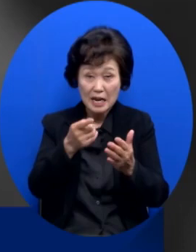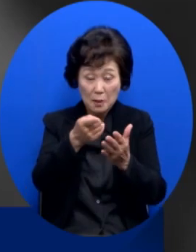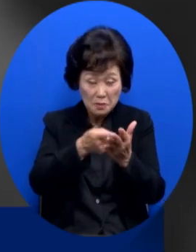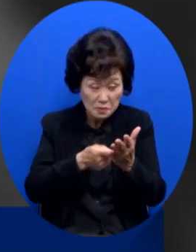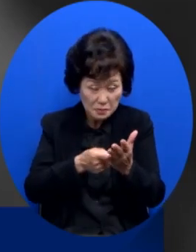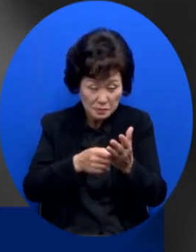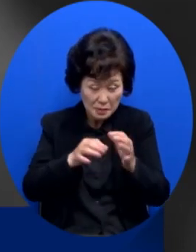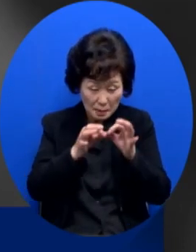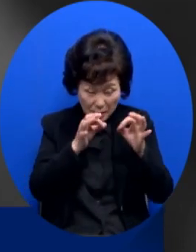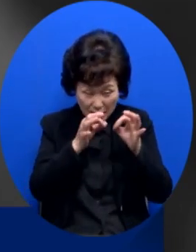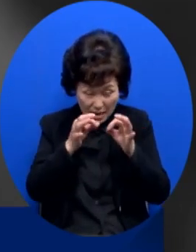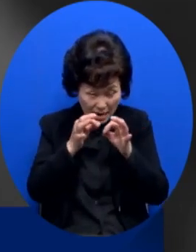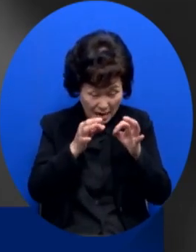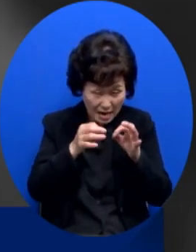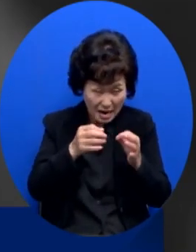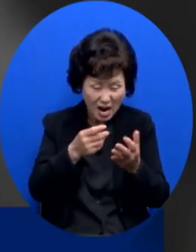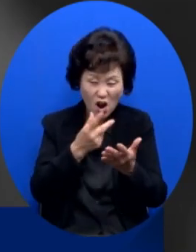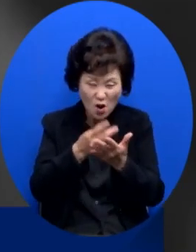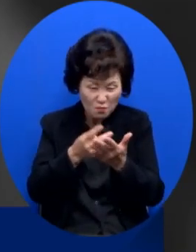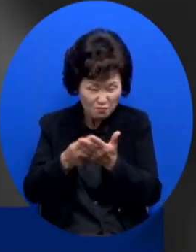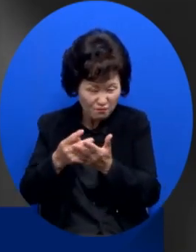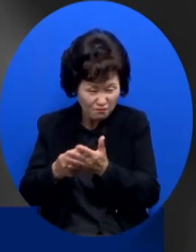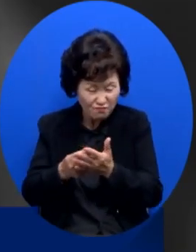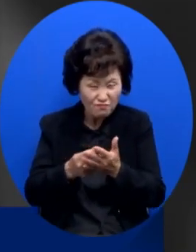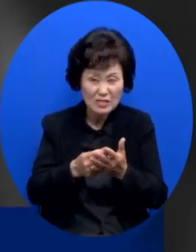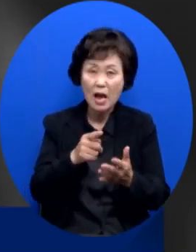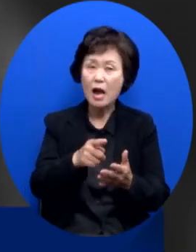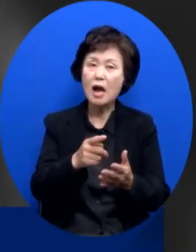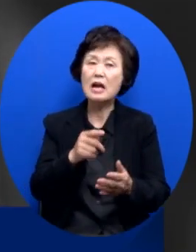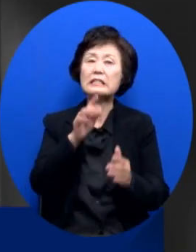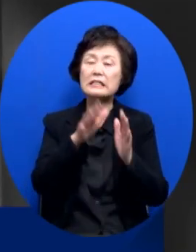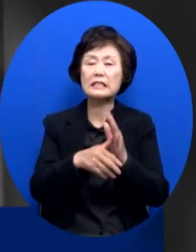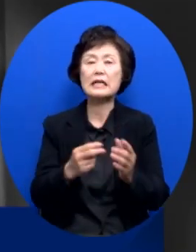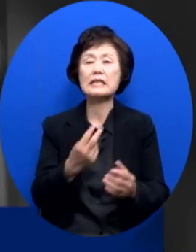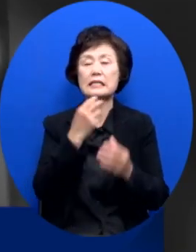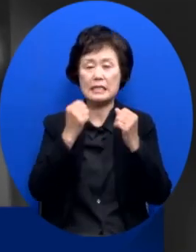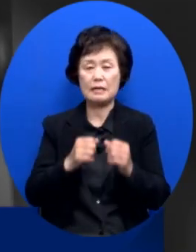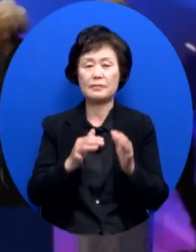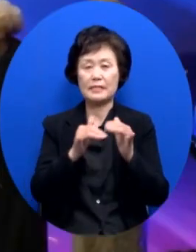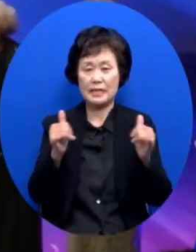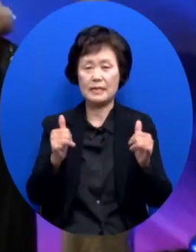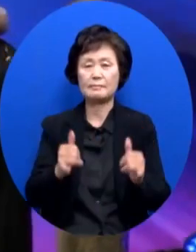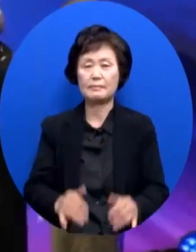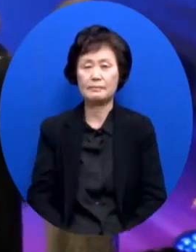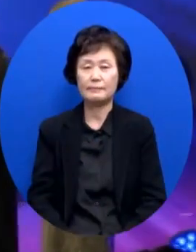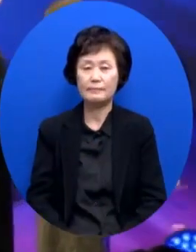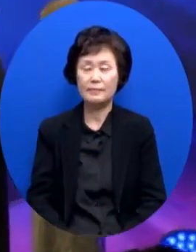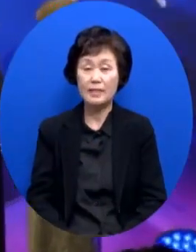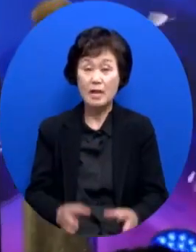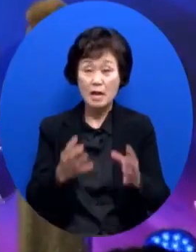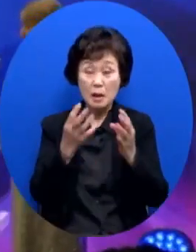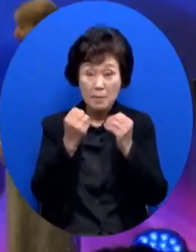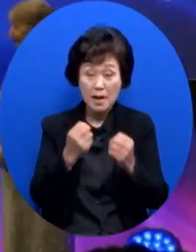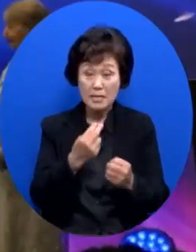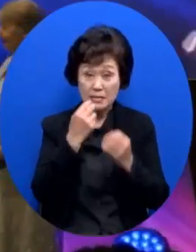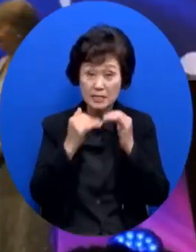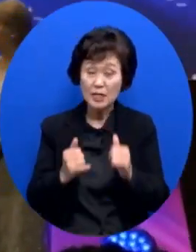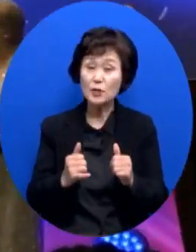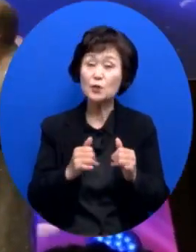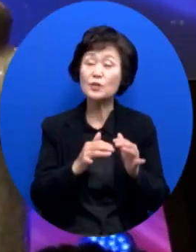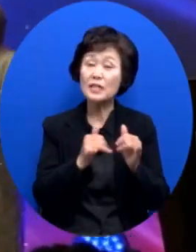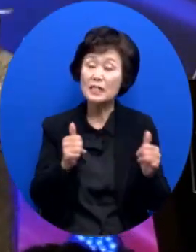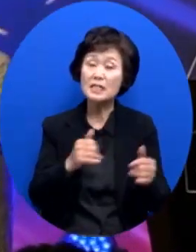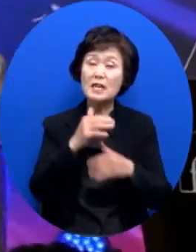injections. So that she gave birth to a healthy child. That's a miracle. 많은 생존자가